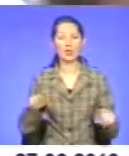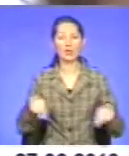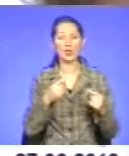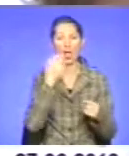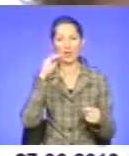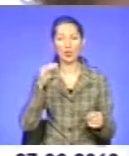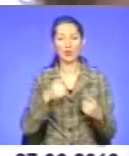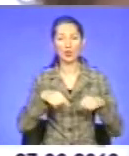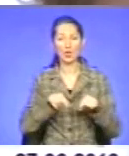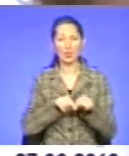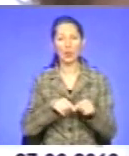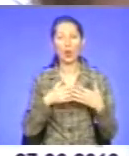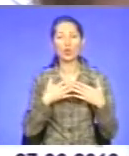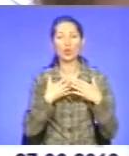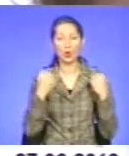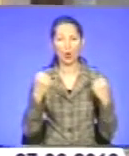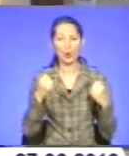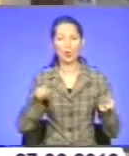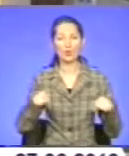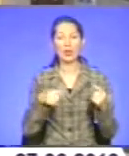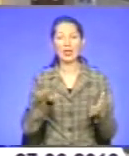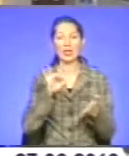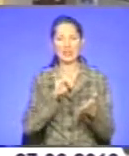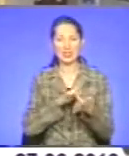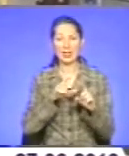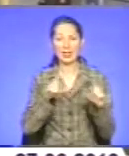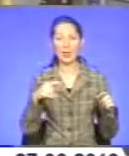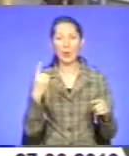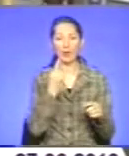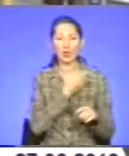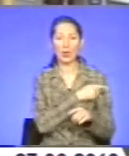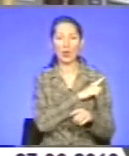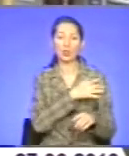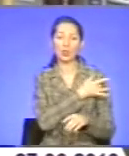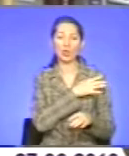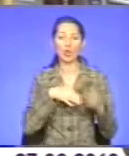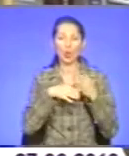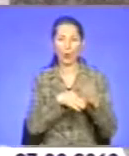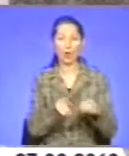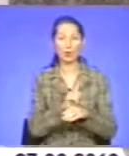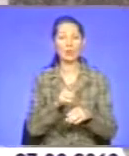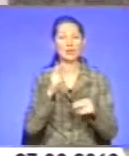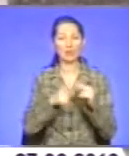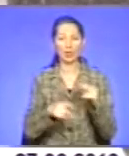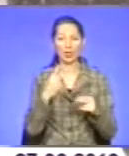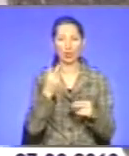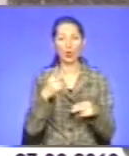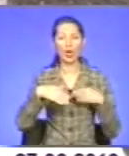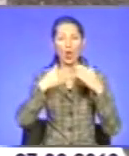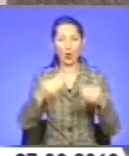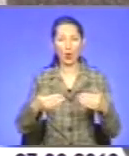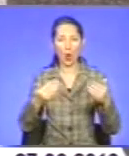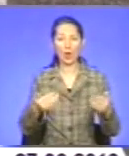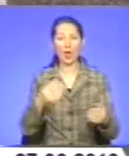Створення центрів первинної медико-санітарної допомоги на Тернопільщині завершується. Наступний крок – модернізація вторинної спеціалізованої